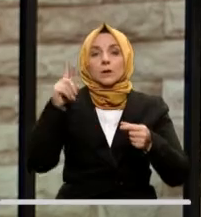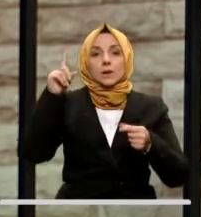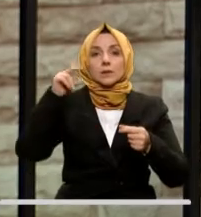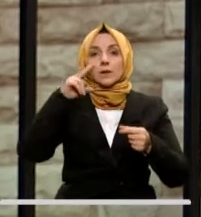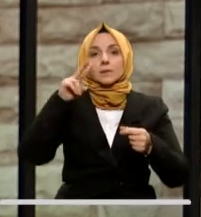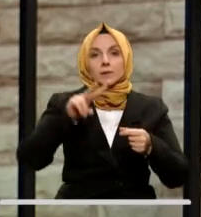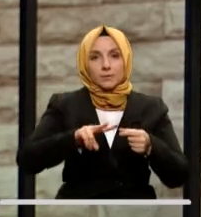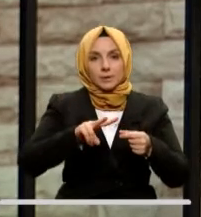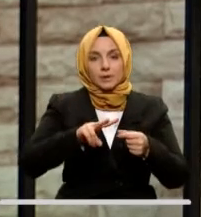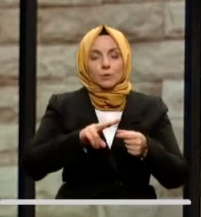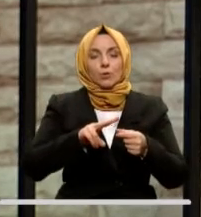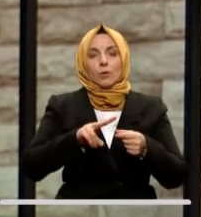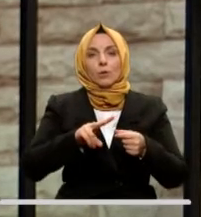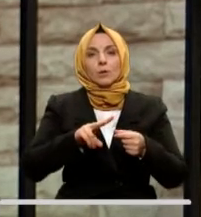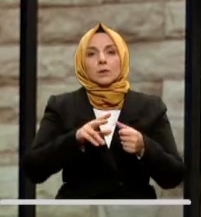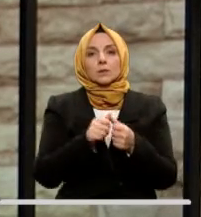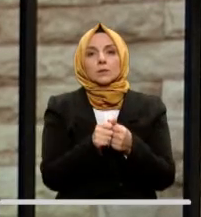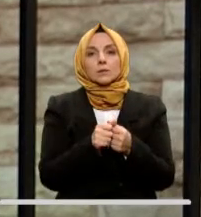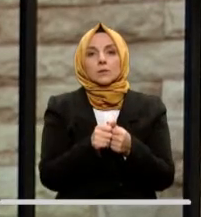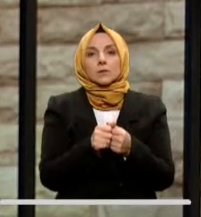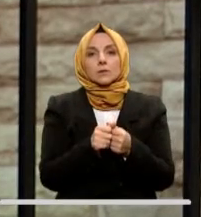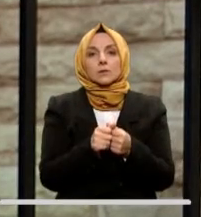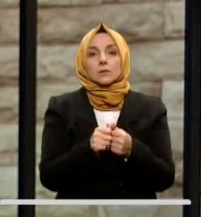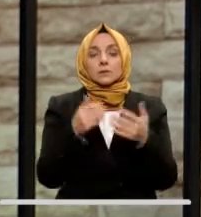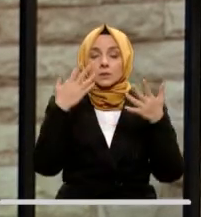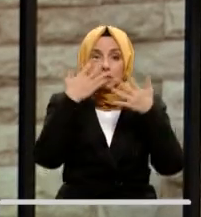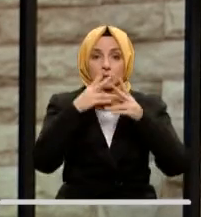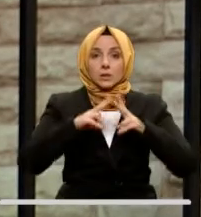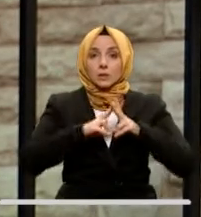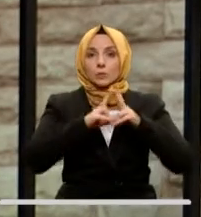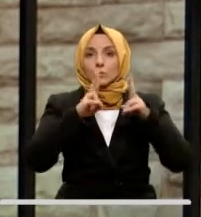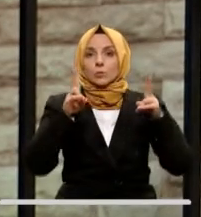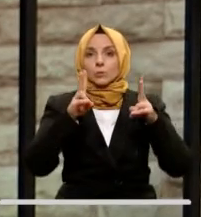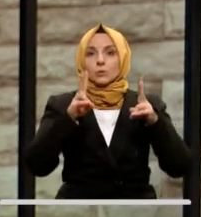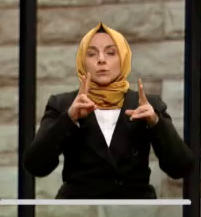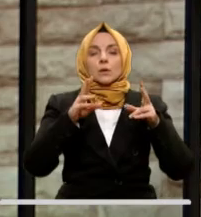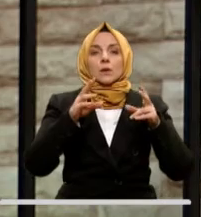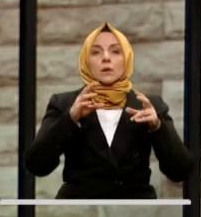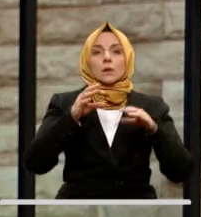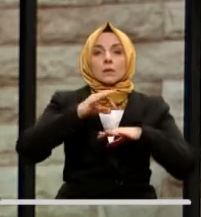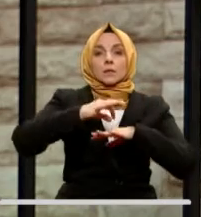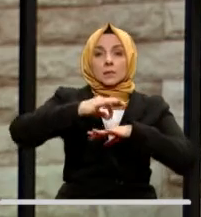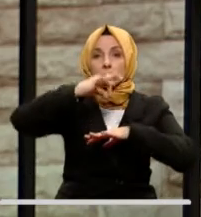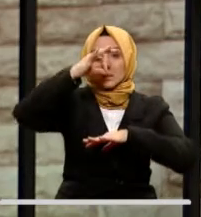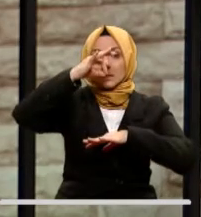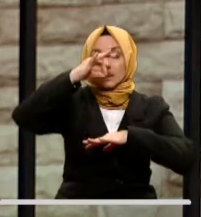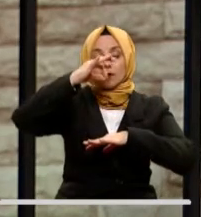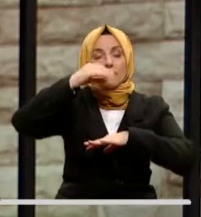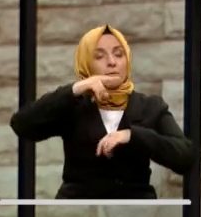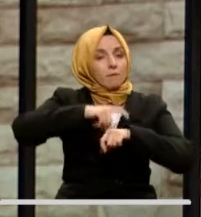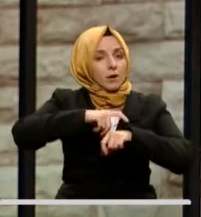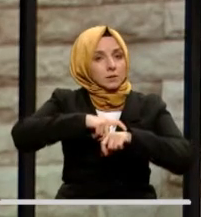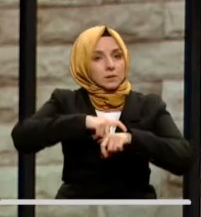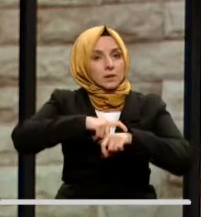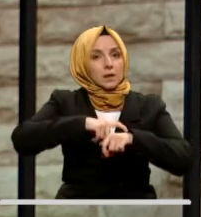işte Vedduha Well As Well değil yani geceye gündüze kuşluk vaktine İkindi vaktine bu tür